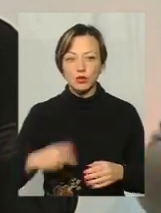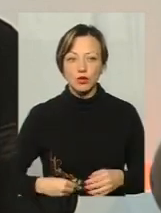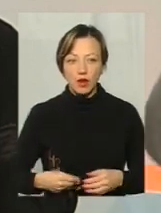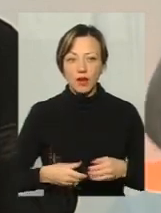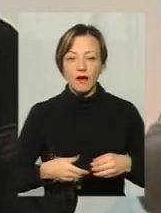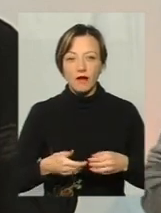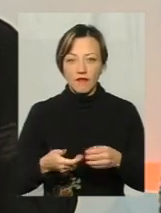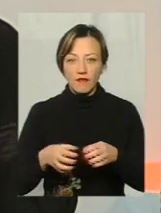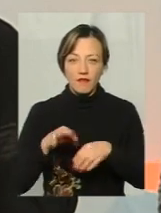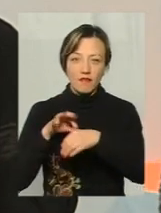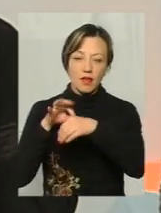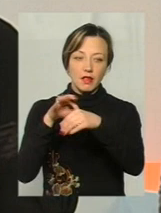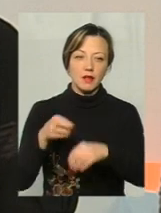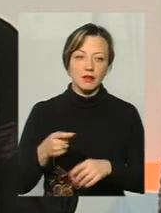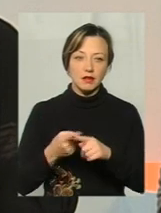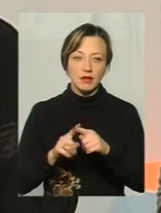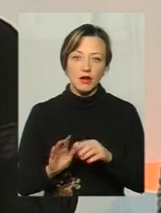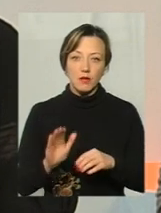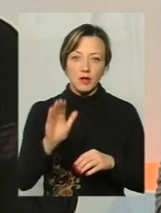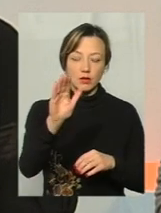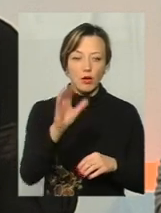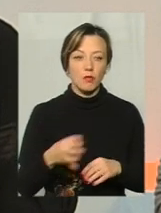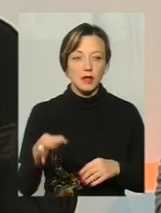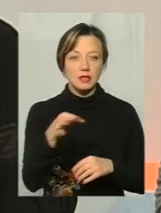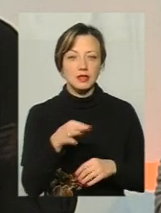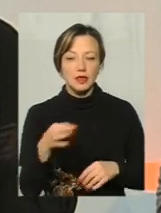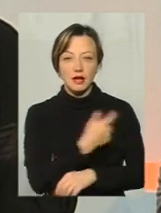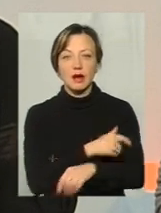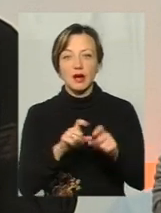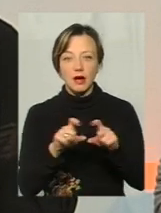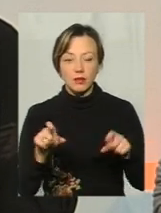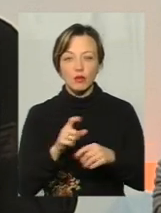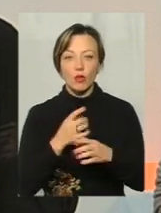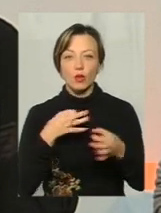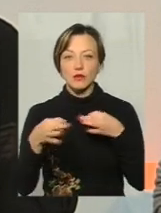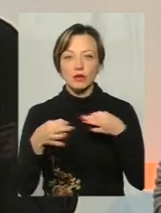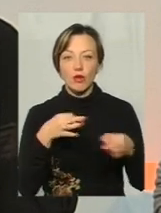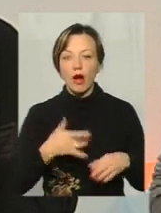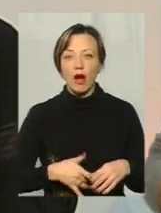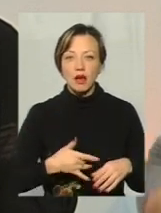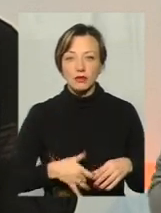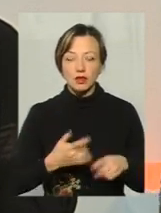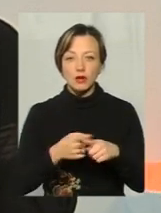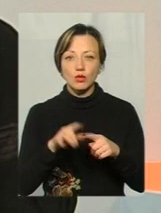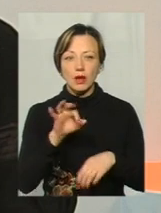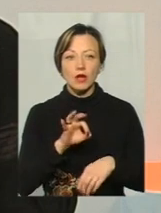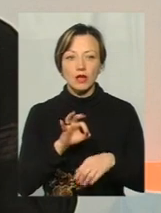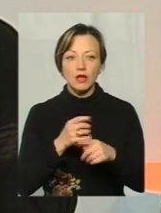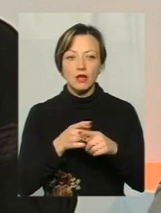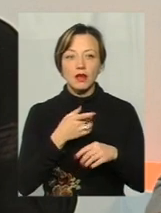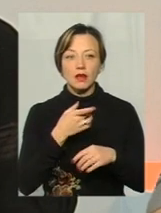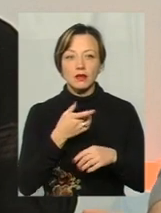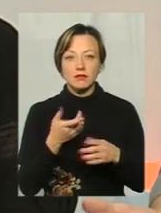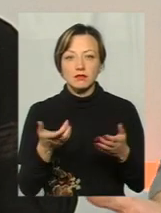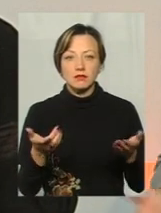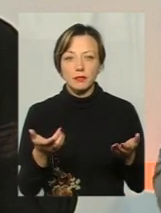по підручки наверх на горбочок обласній лікарні, щоб її проконсультував гастроентеролог, тому що в неї полізла слизова, і